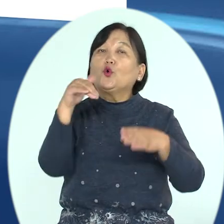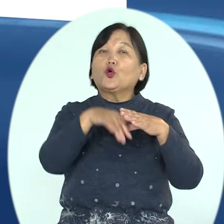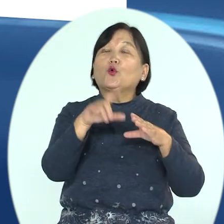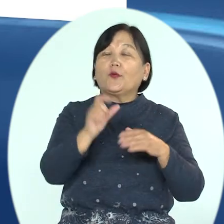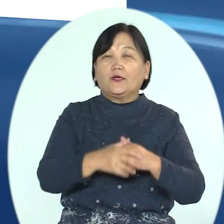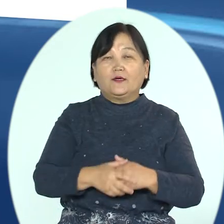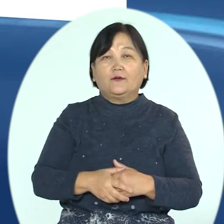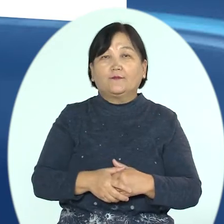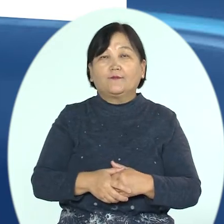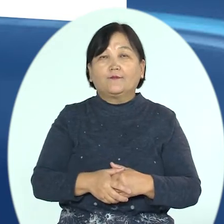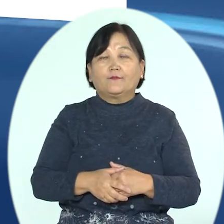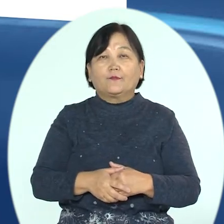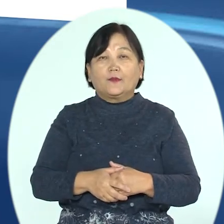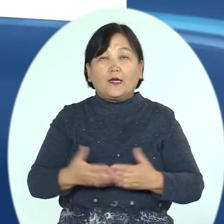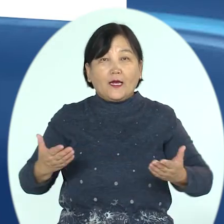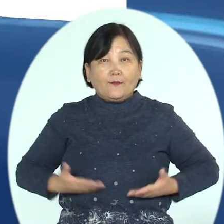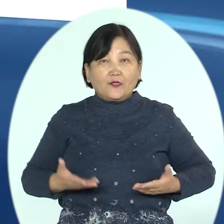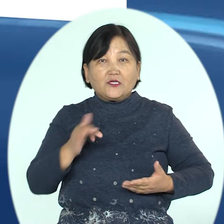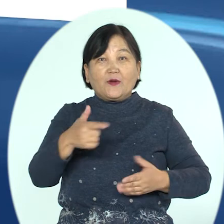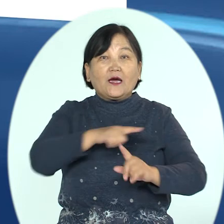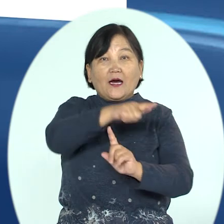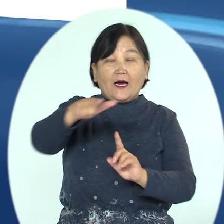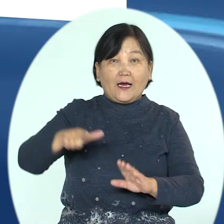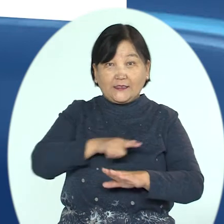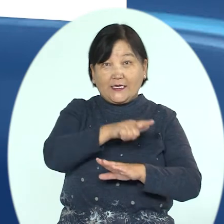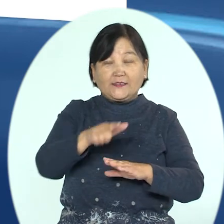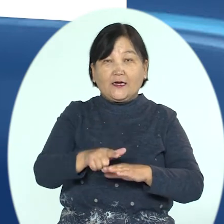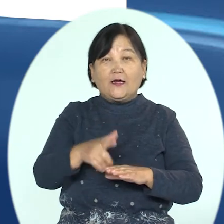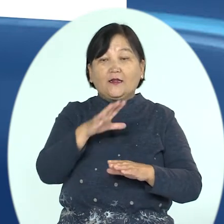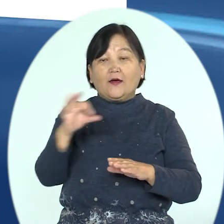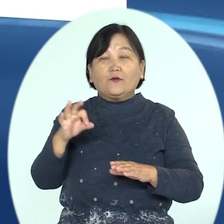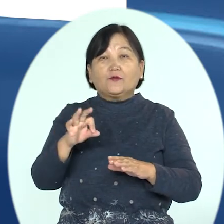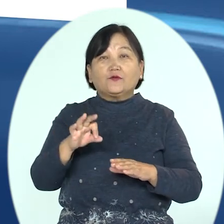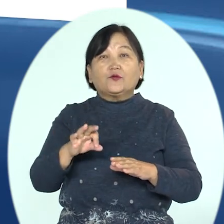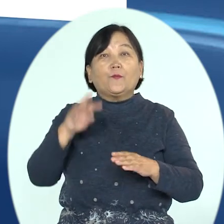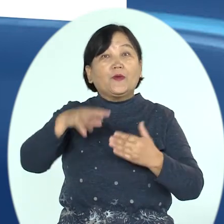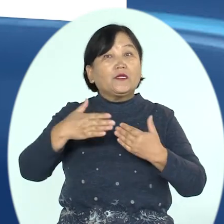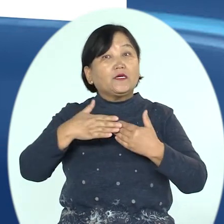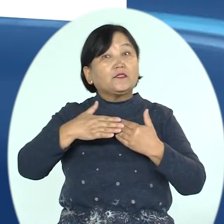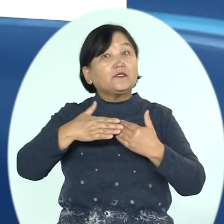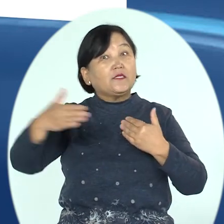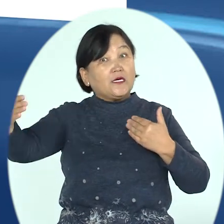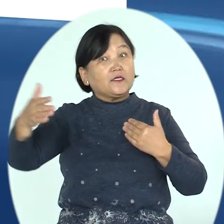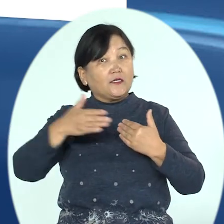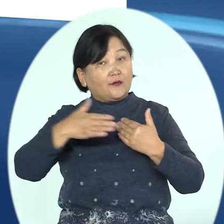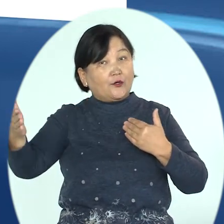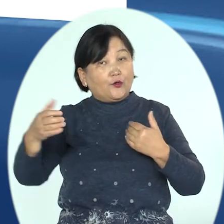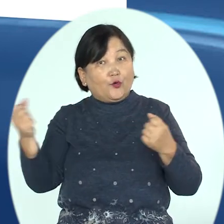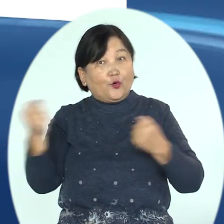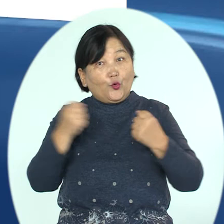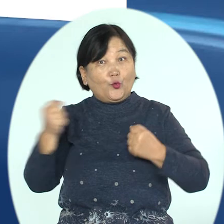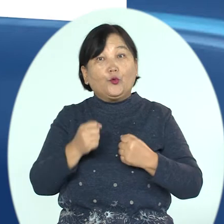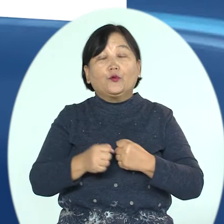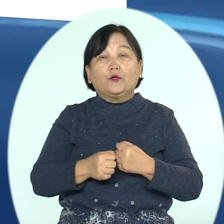вэ гэхээр орсон сургууль газраас 500 км-аас дээш байршилт бол өвлийнхэн